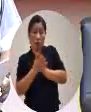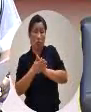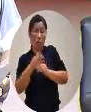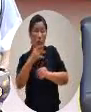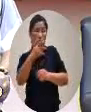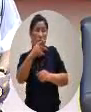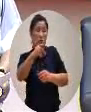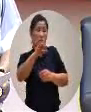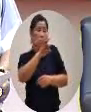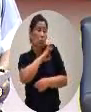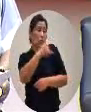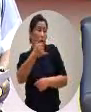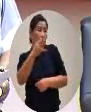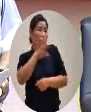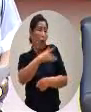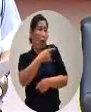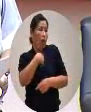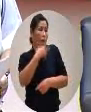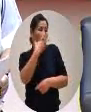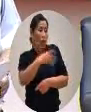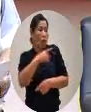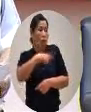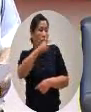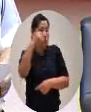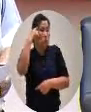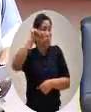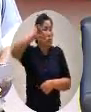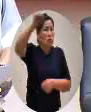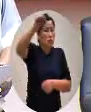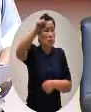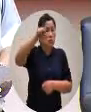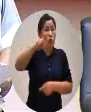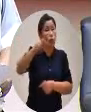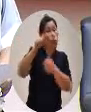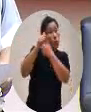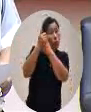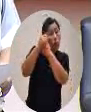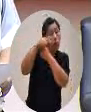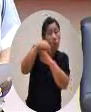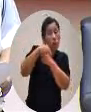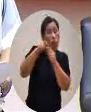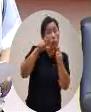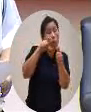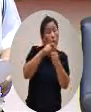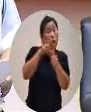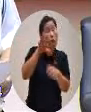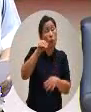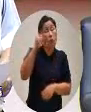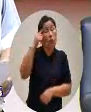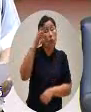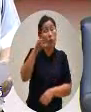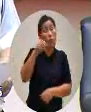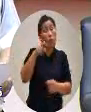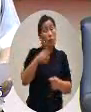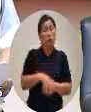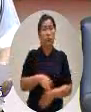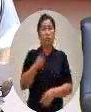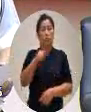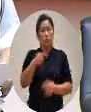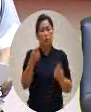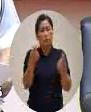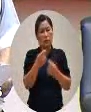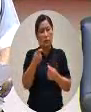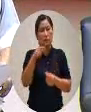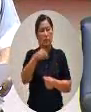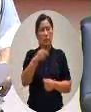控制嗎這樣會遇到這個問題所以說像這樣類似的一些權